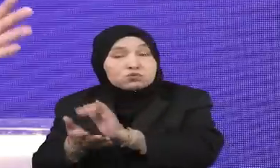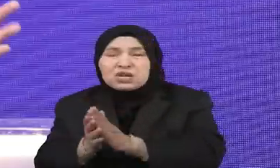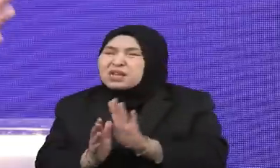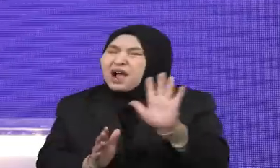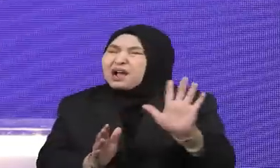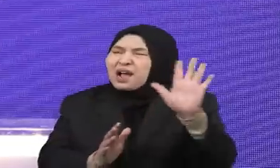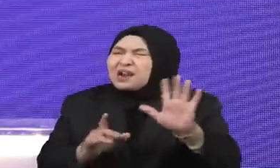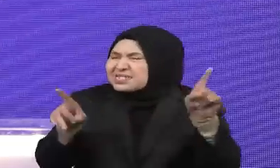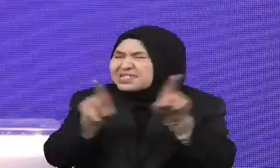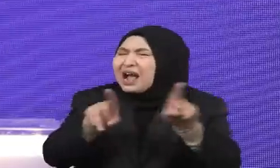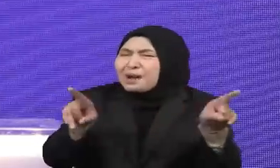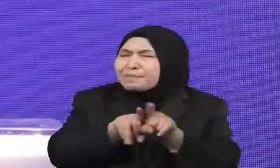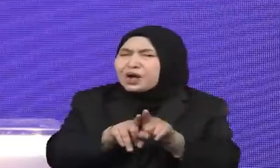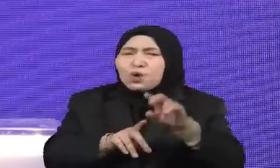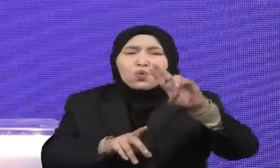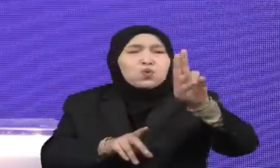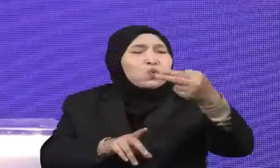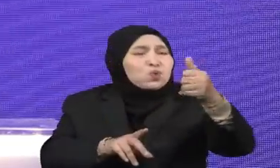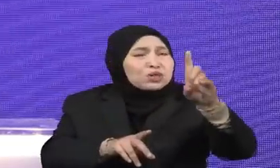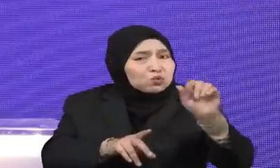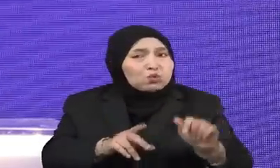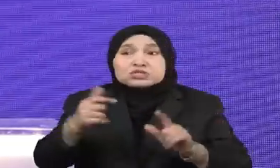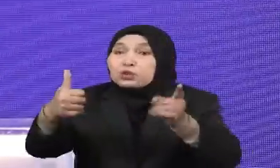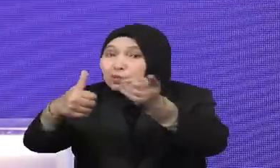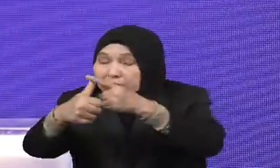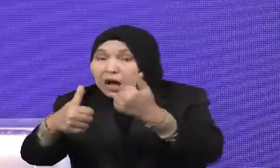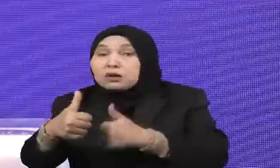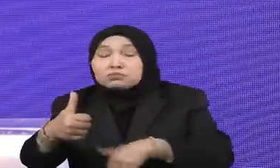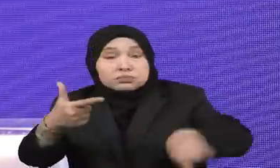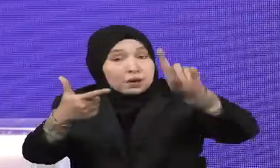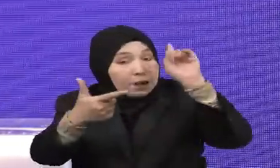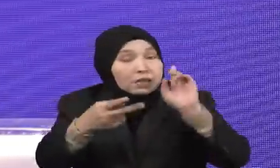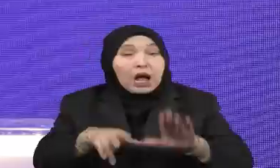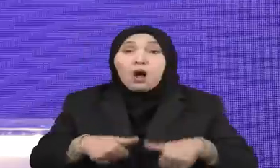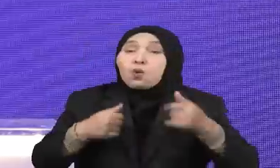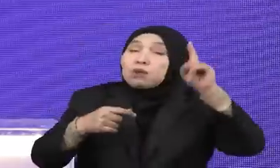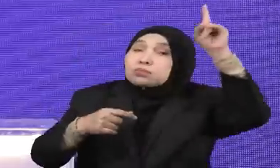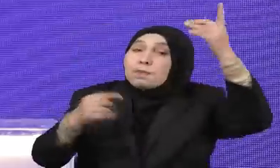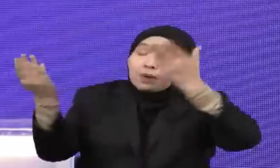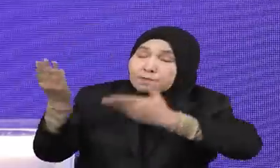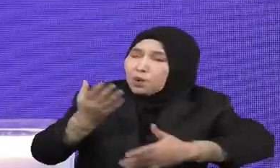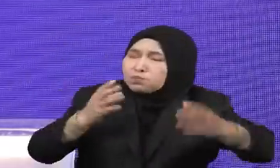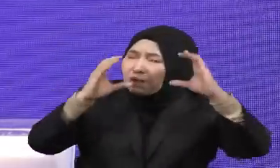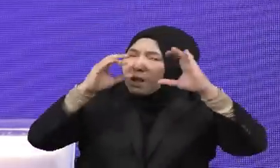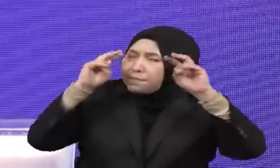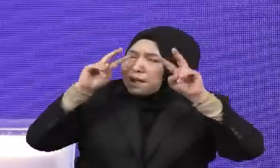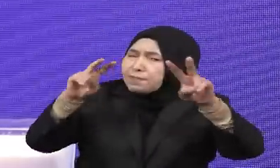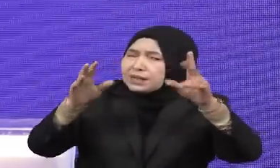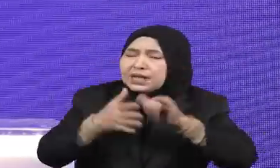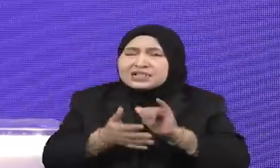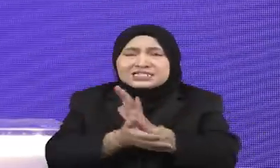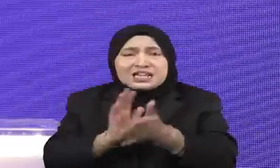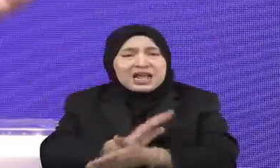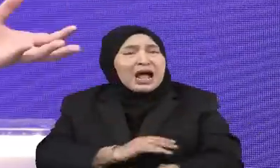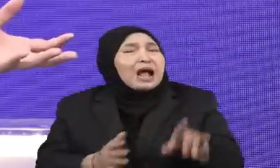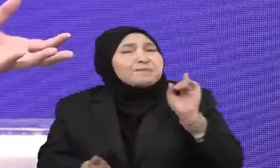kurang sama seperti UHO itu sendiri satu bekatul Tetapi bagaimana Allah membawakan perspektif dalam ayat ini Allah menyatakan Iam